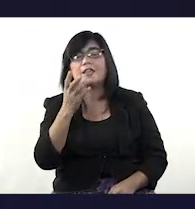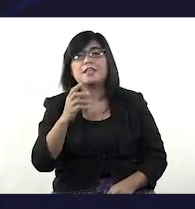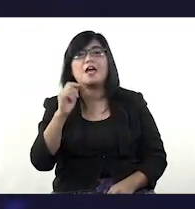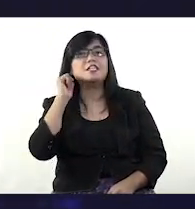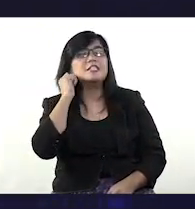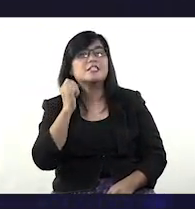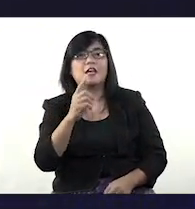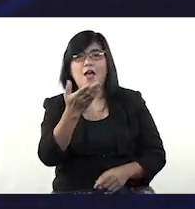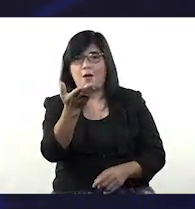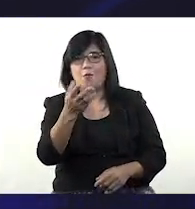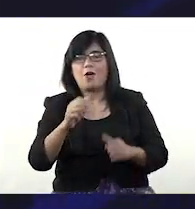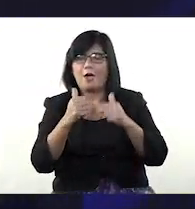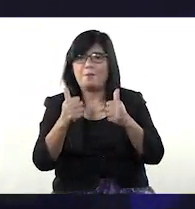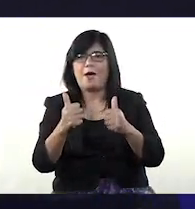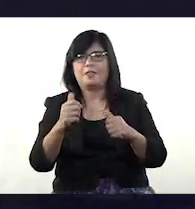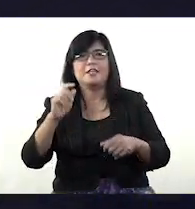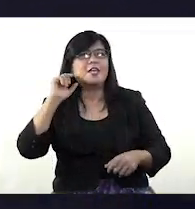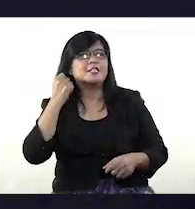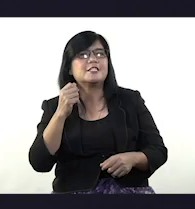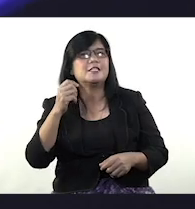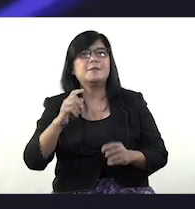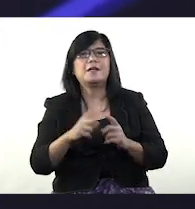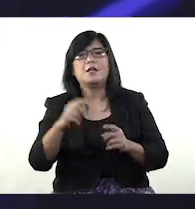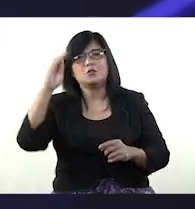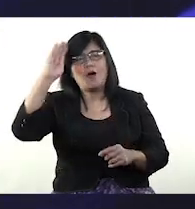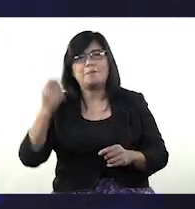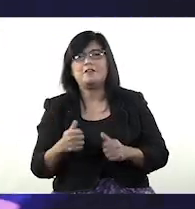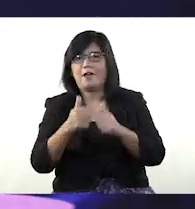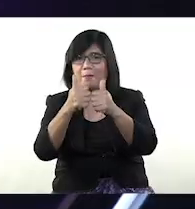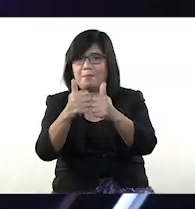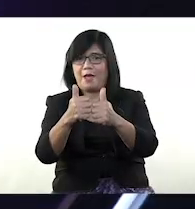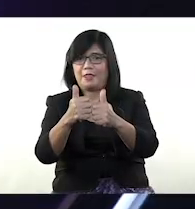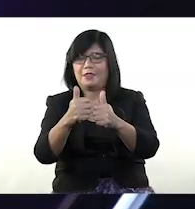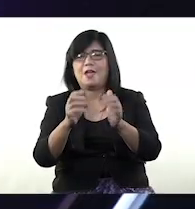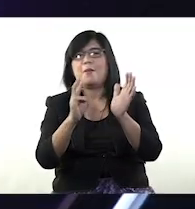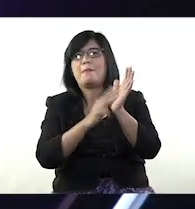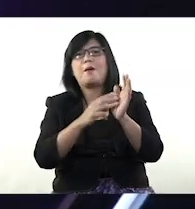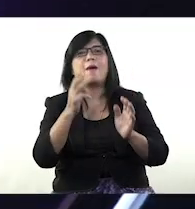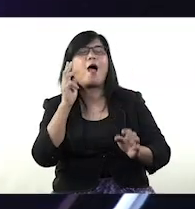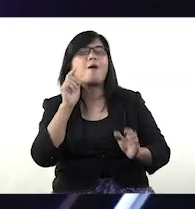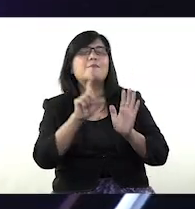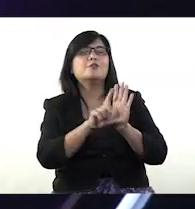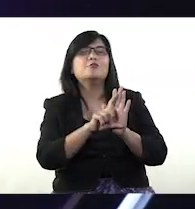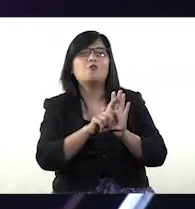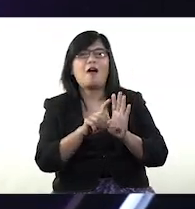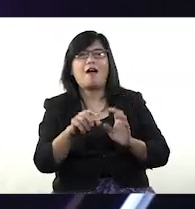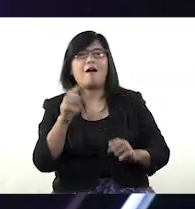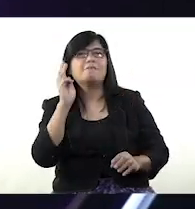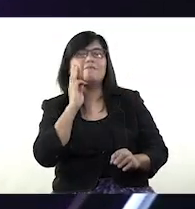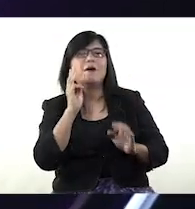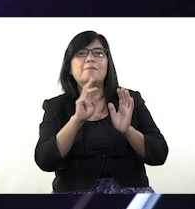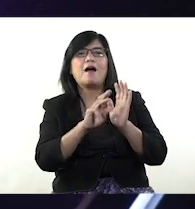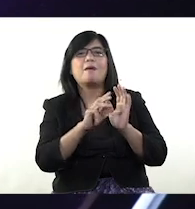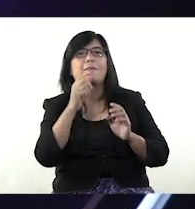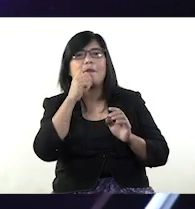suaminya kamu hebat menantu bilang sama mertuanya kamu hebat mertua bilang menantunya kamu hebat orang tua bilang sama anaknya kamu hebat